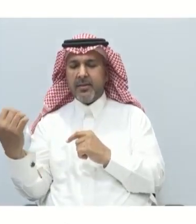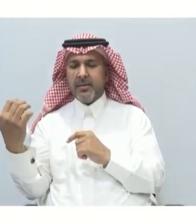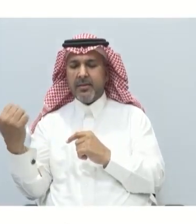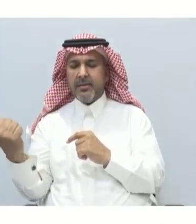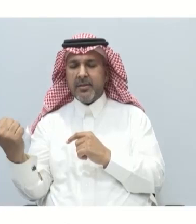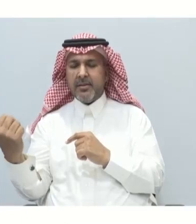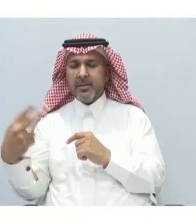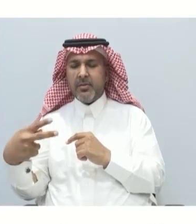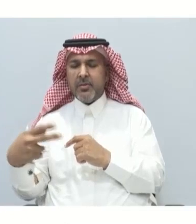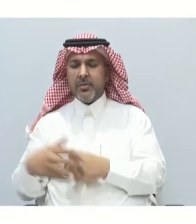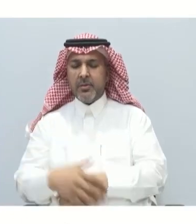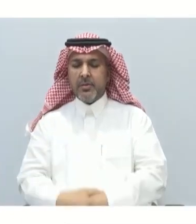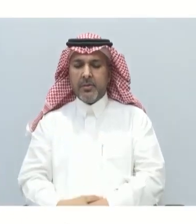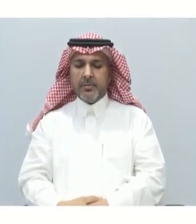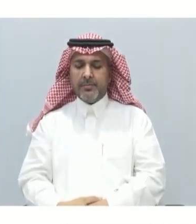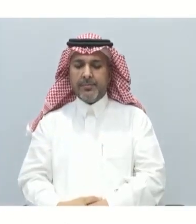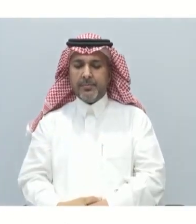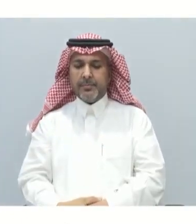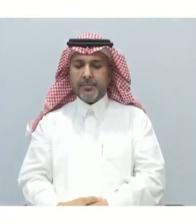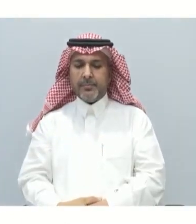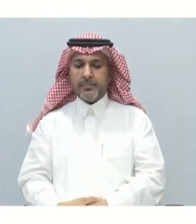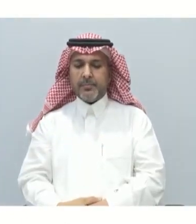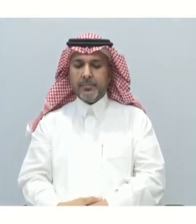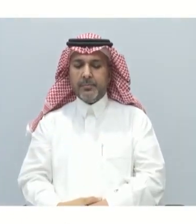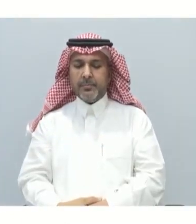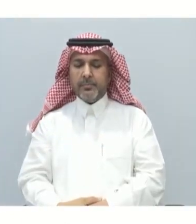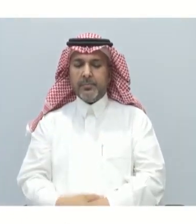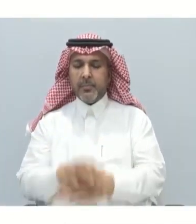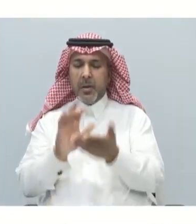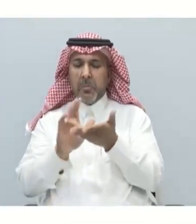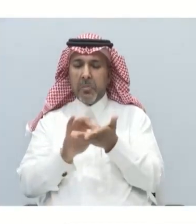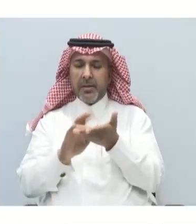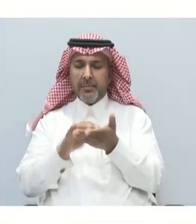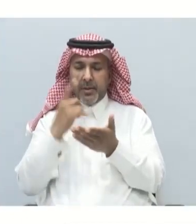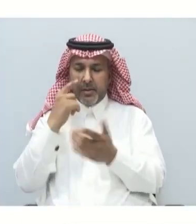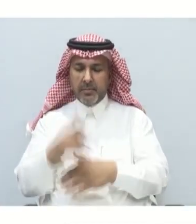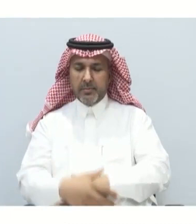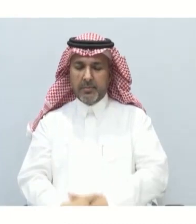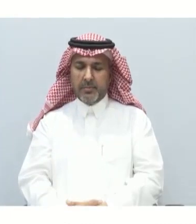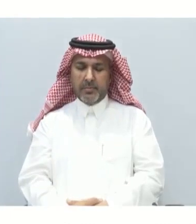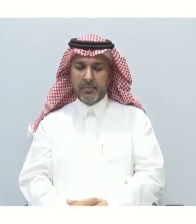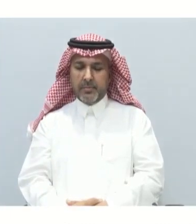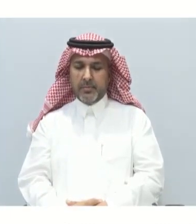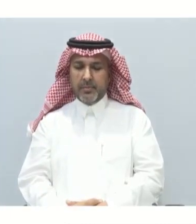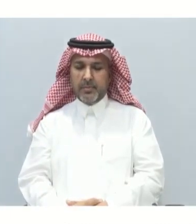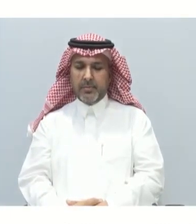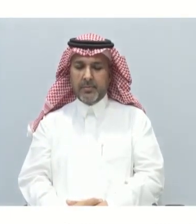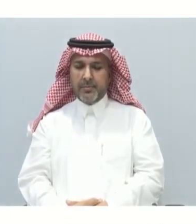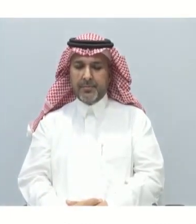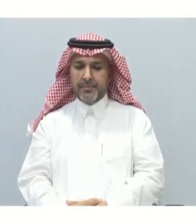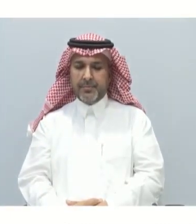طبعا نضع هنا كم نضع 16 ونح نستخدم طبعا التنا الحاسبه في اجراء الحسابات فاقول